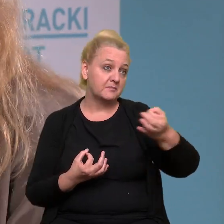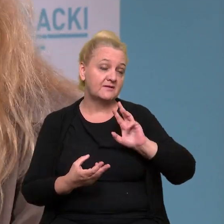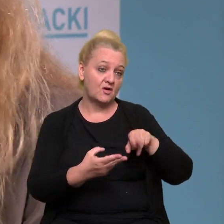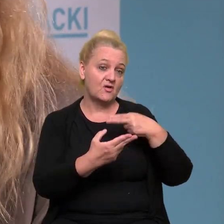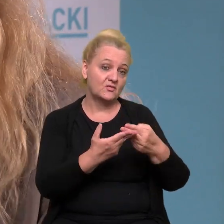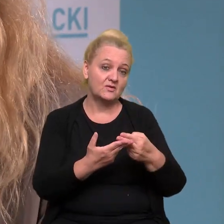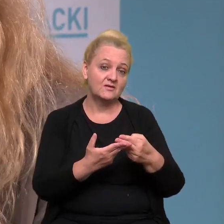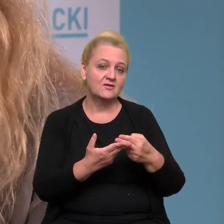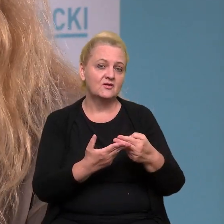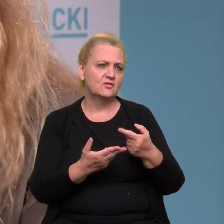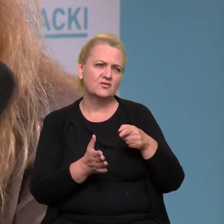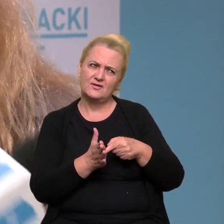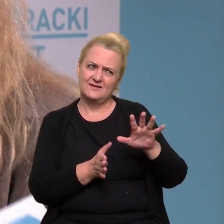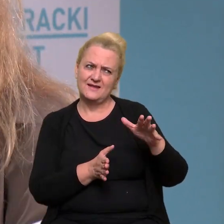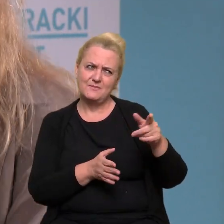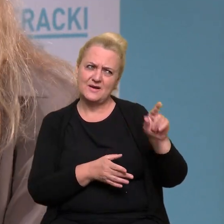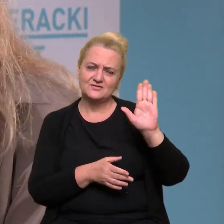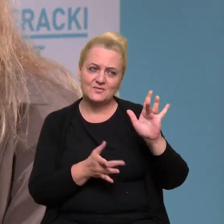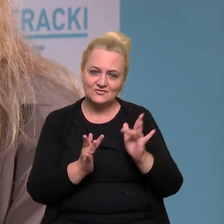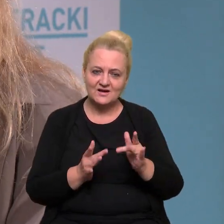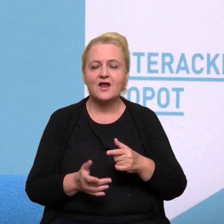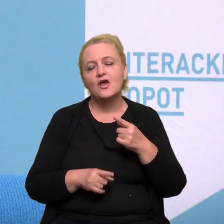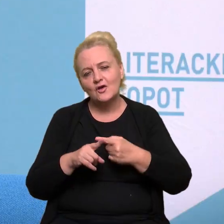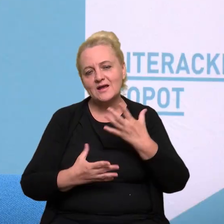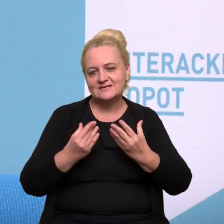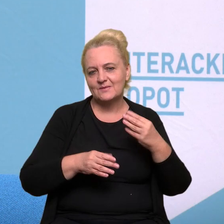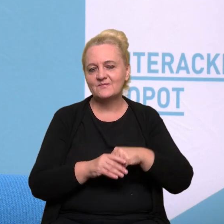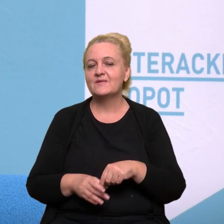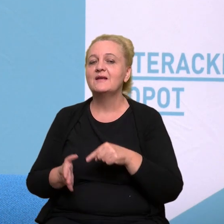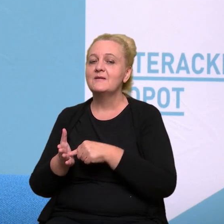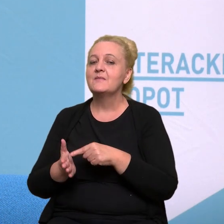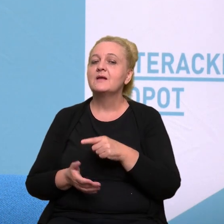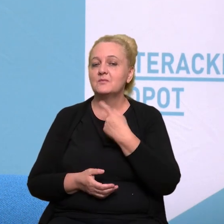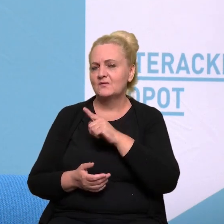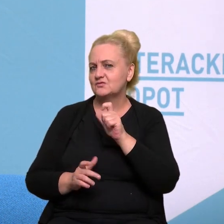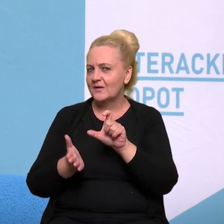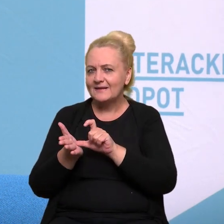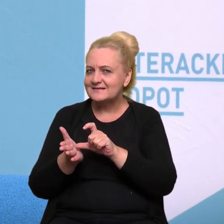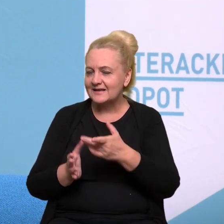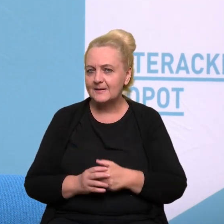pytania, więc chyba to nie całkiem tak jest. Więc można też się trochę bawić. Od Instagrama powiedziałabyś tak?